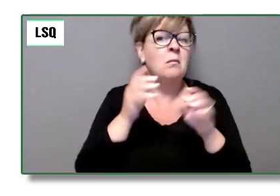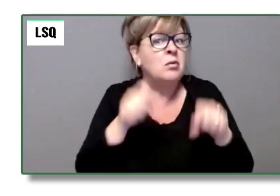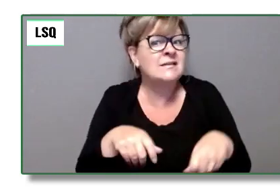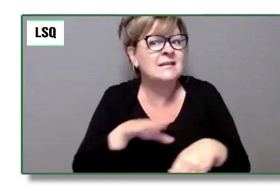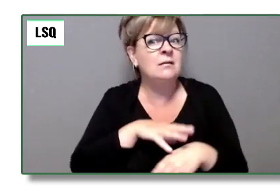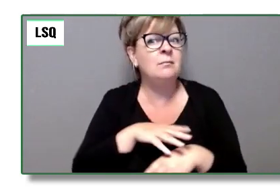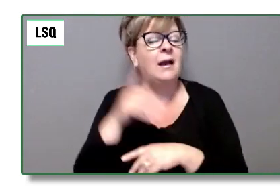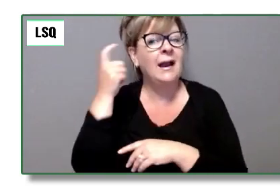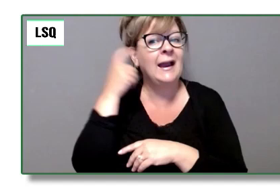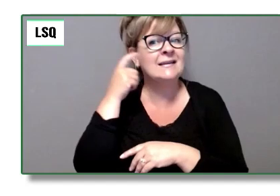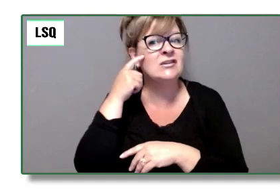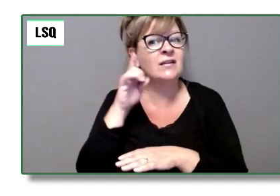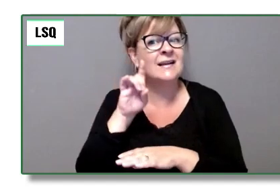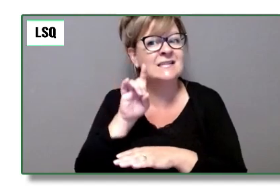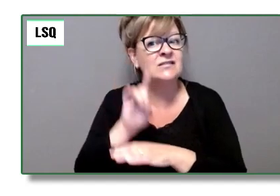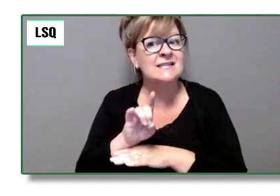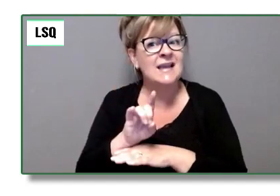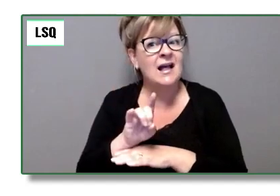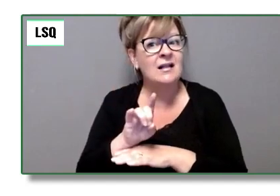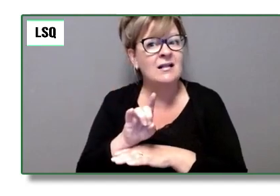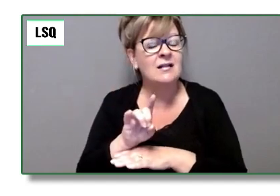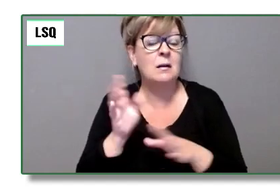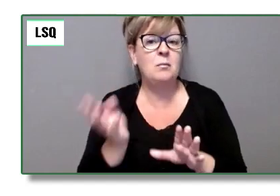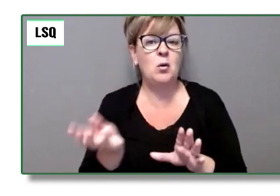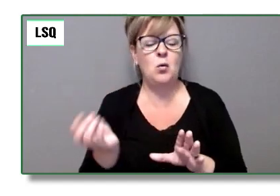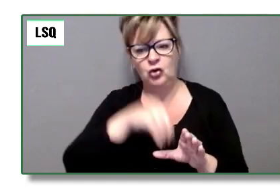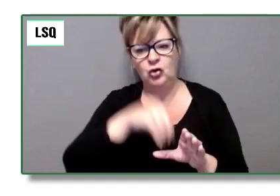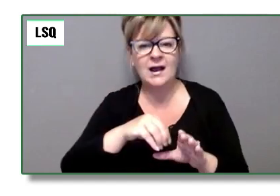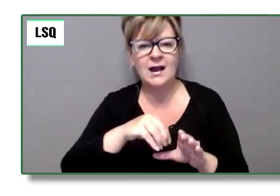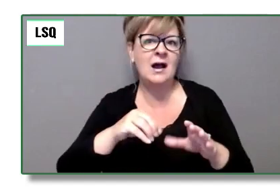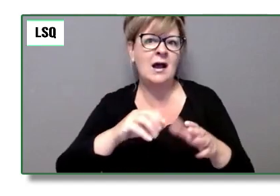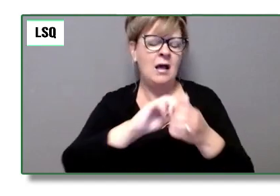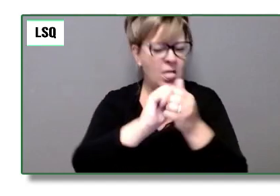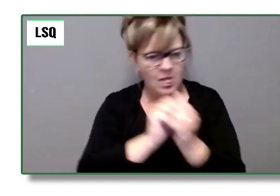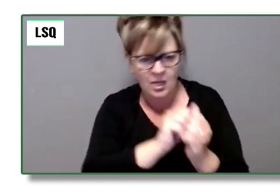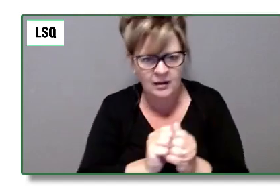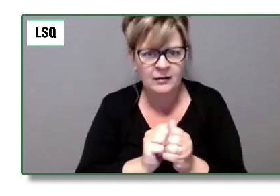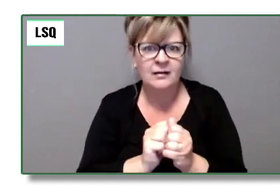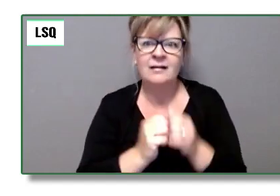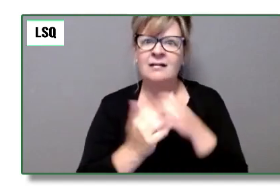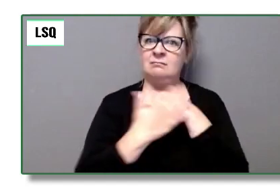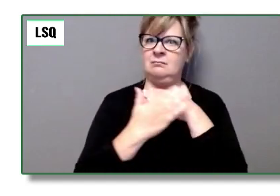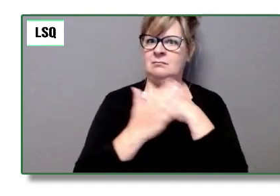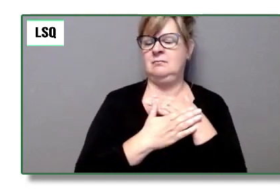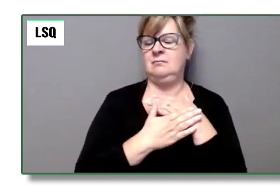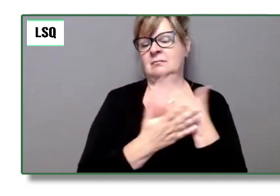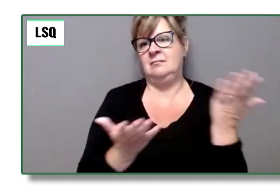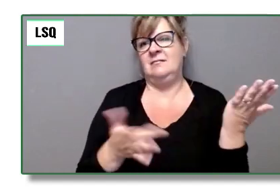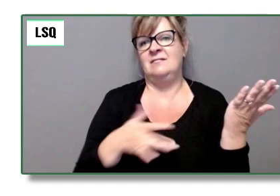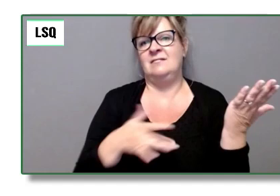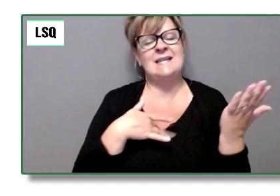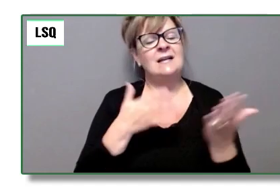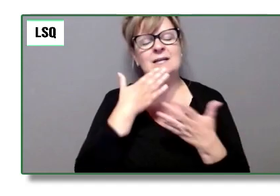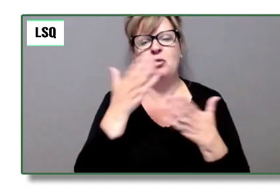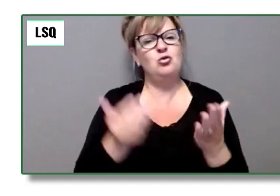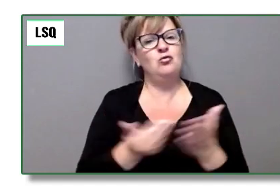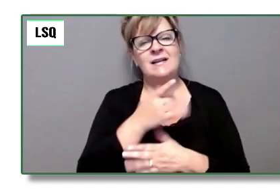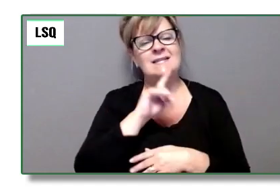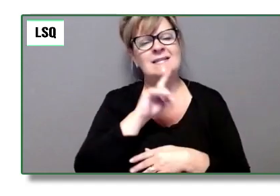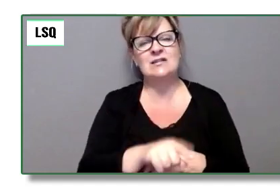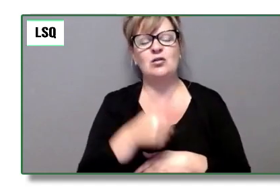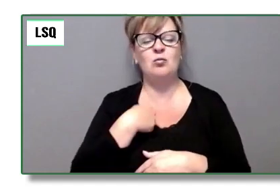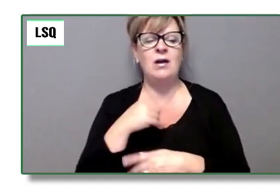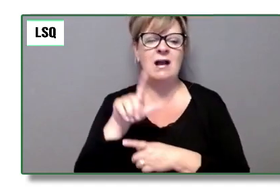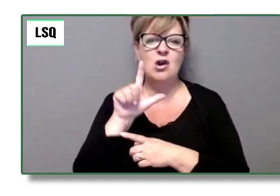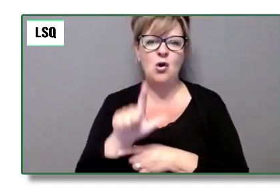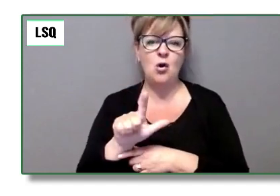bonnes nouvelles. Je suis Lawrence. Veuillez visiter mon site, lawrencecotley.com. Visitez ma charité, bluefishcanada.ca. Nous nous avons